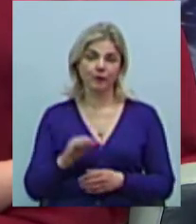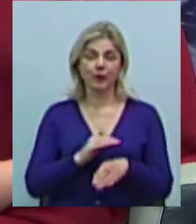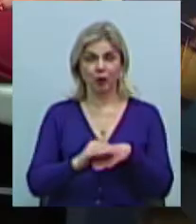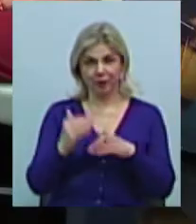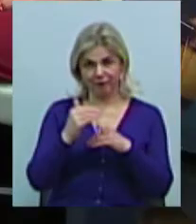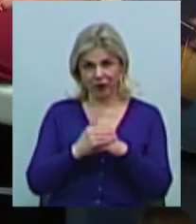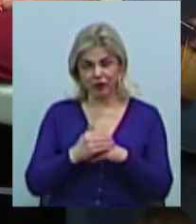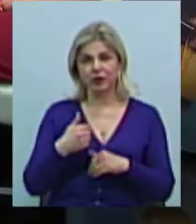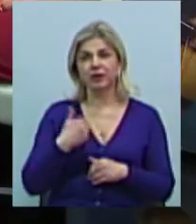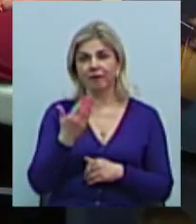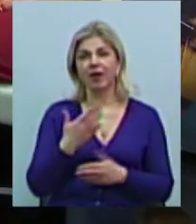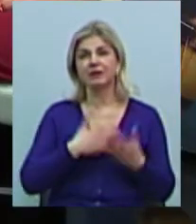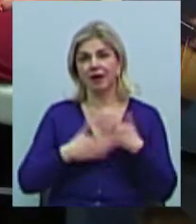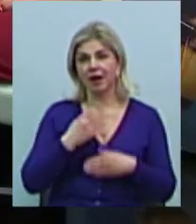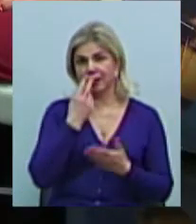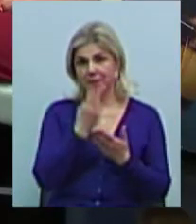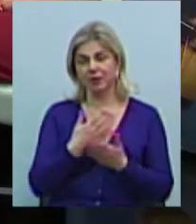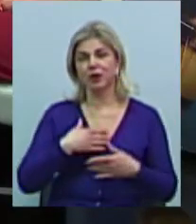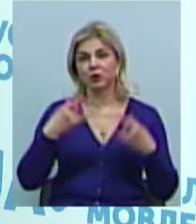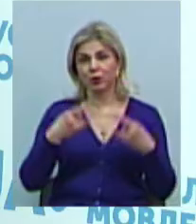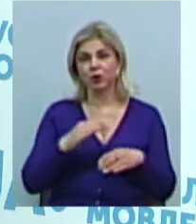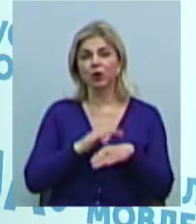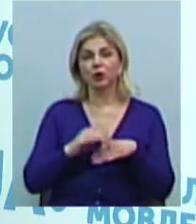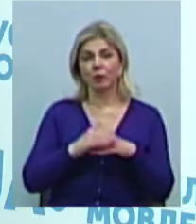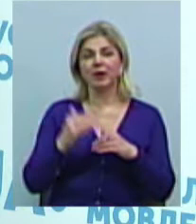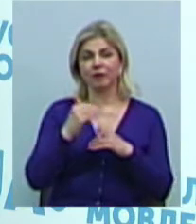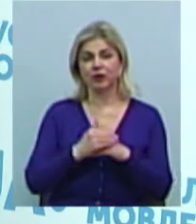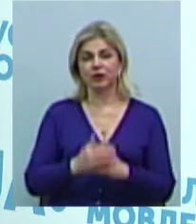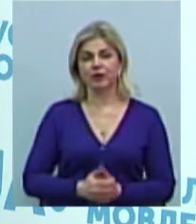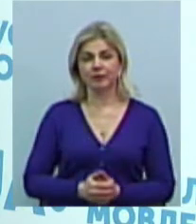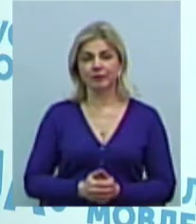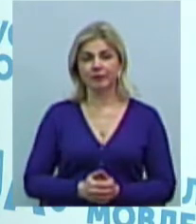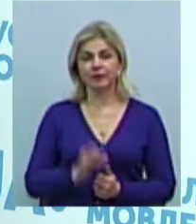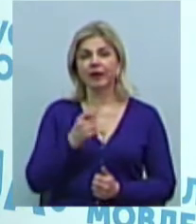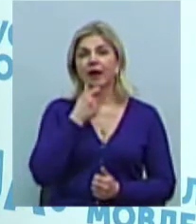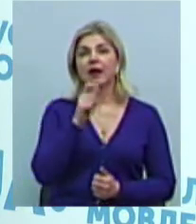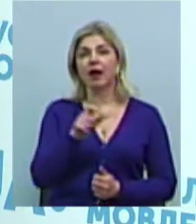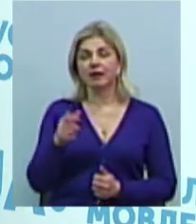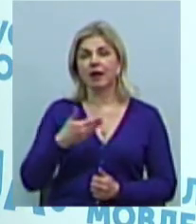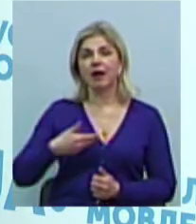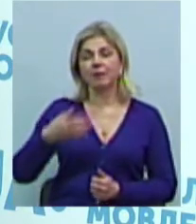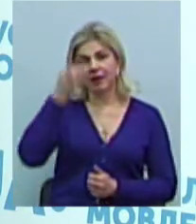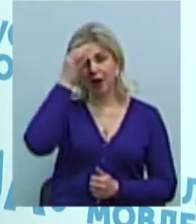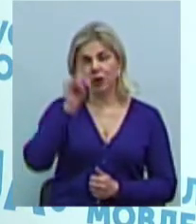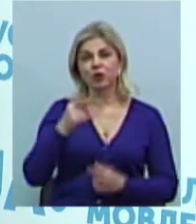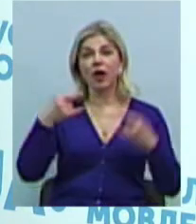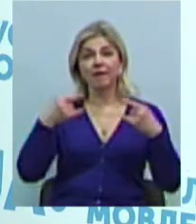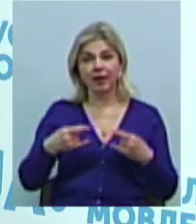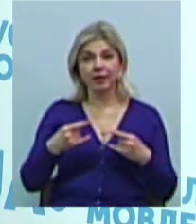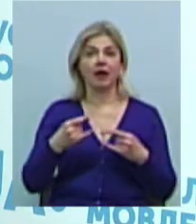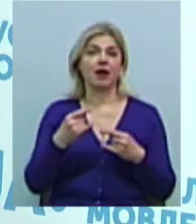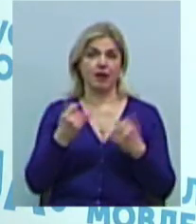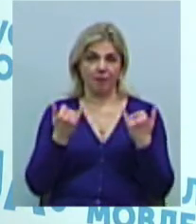вас рада бачити в нашій студії. Добрий вечір. Добрий вечір. А глядачам я нагадую, що ми працюємо в прямому ефірі. Наш контактний